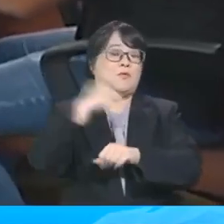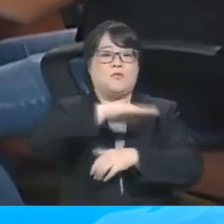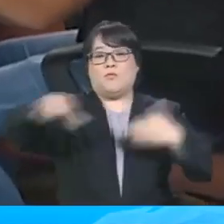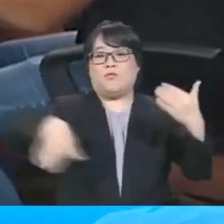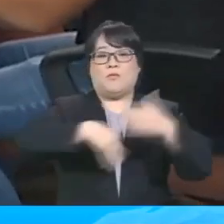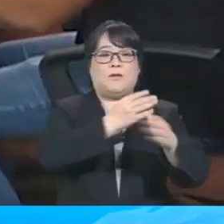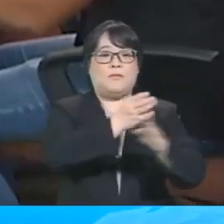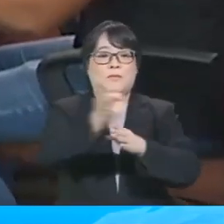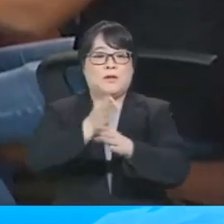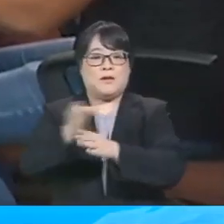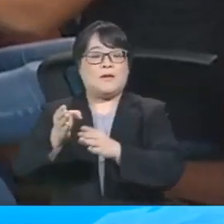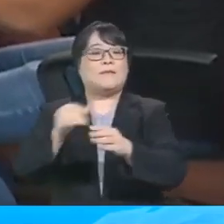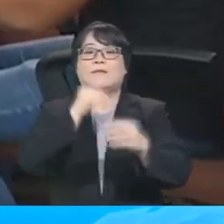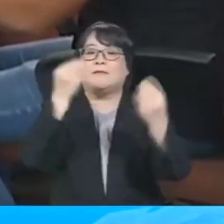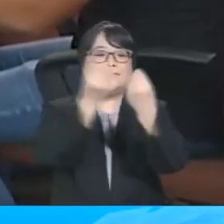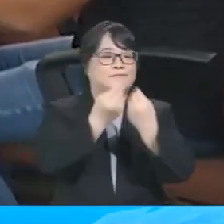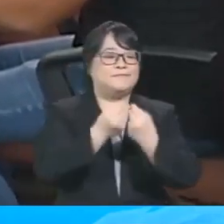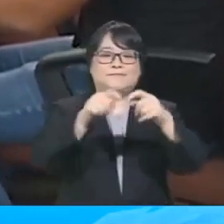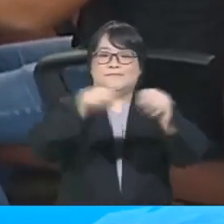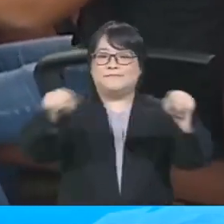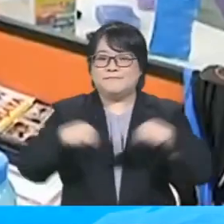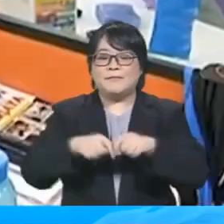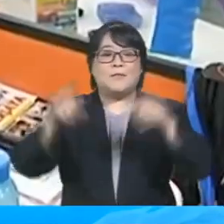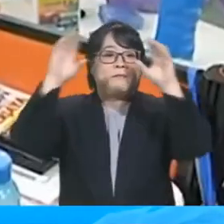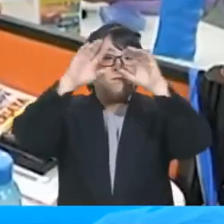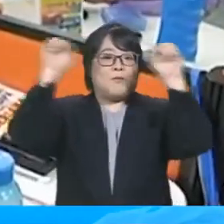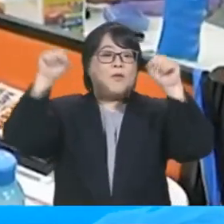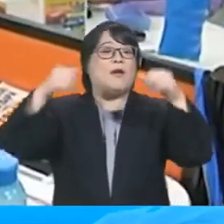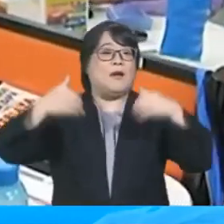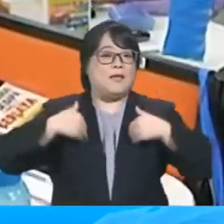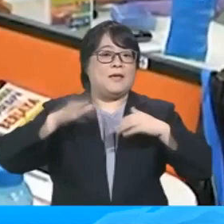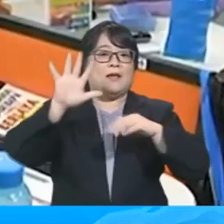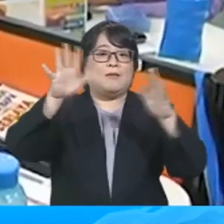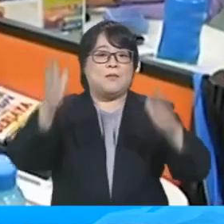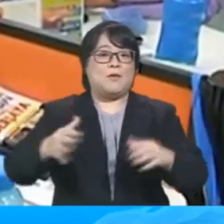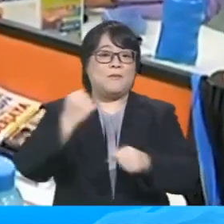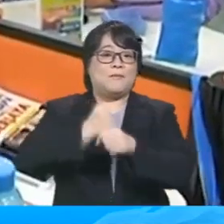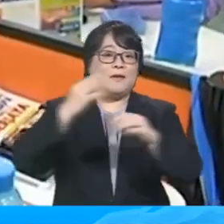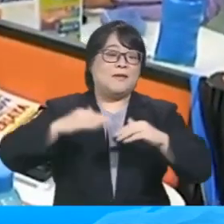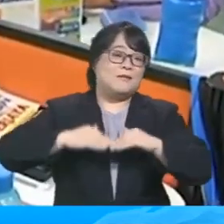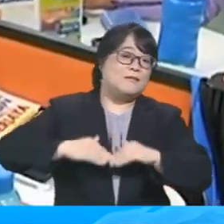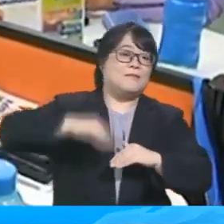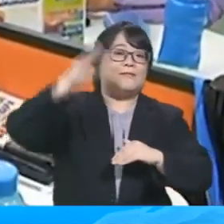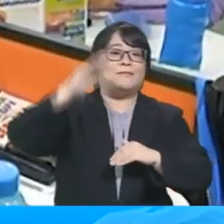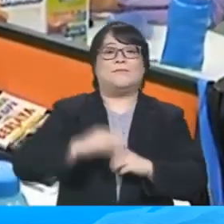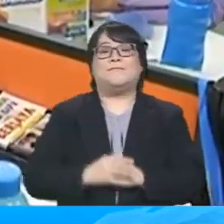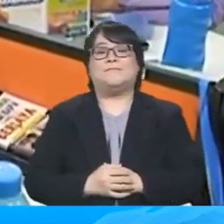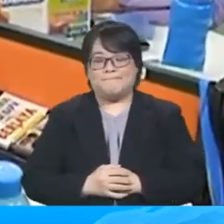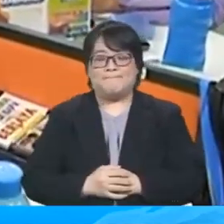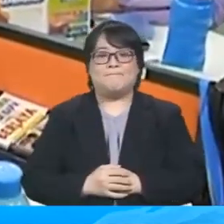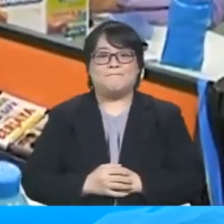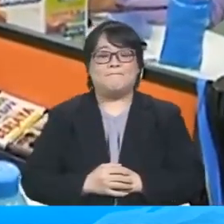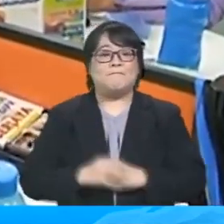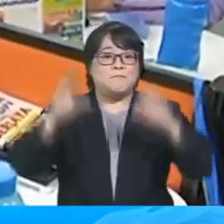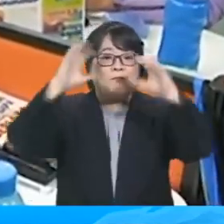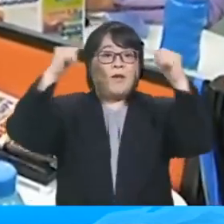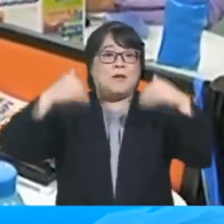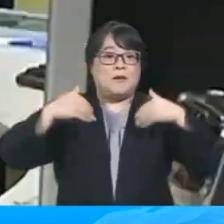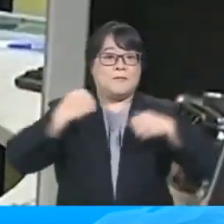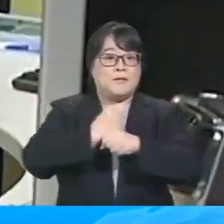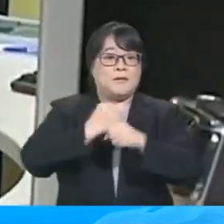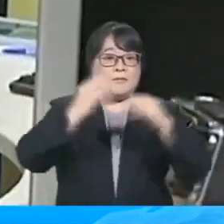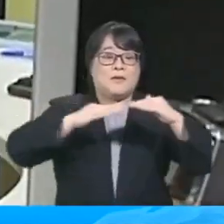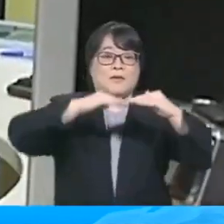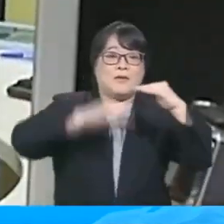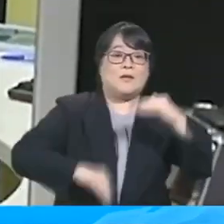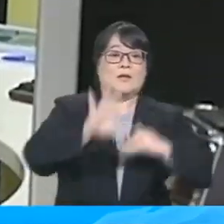semua sektor tanpa mengira wilayah bagi majikan yang menggajikan 5 orang pekerja atau lebih. Bagi majikan yang menggajikan kurang